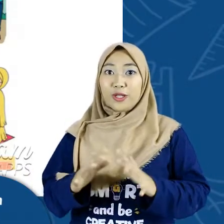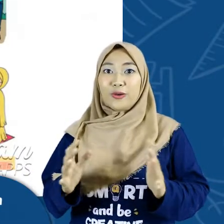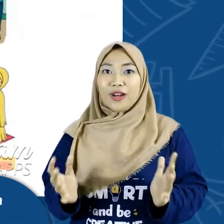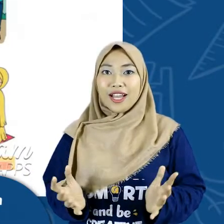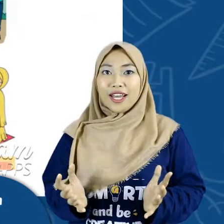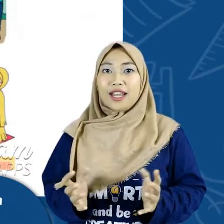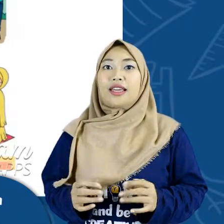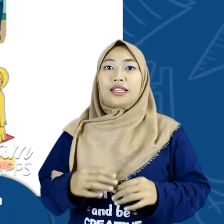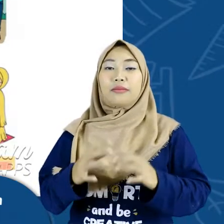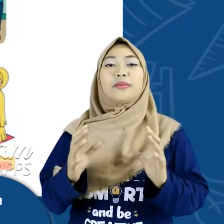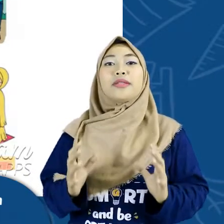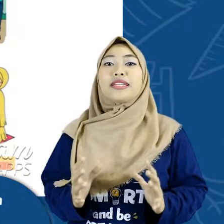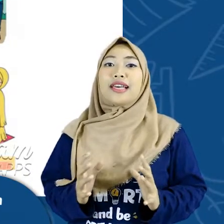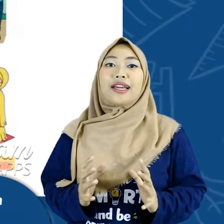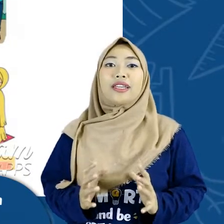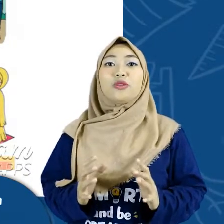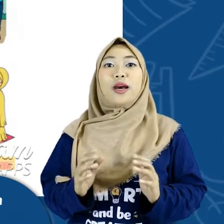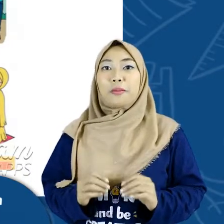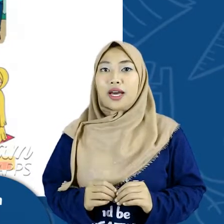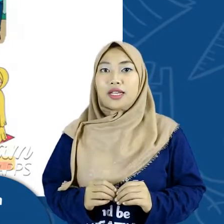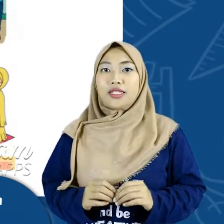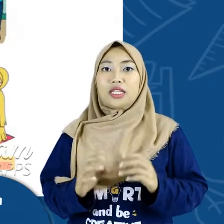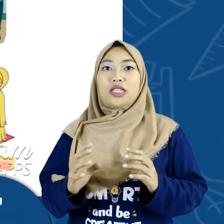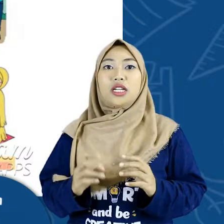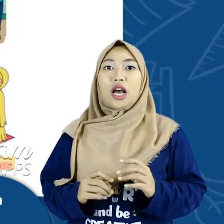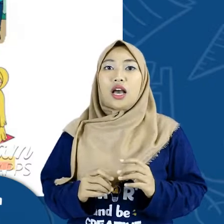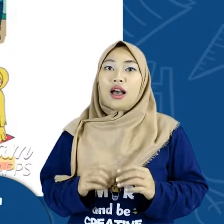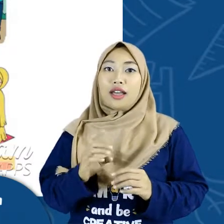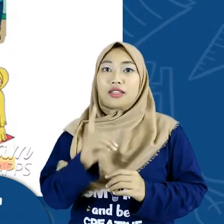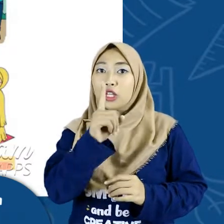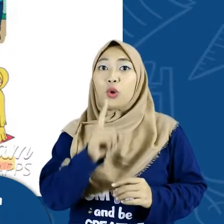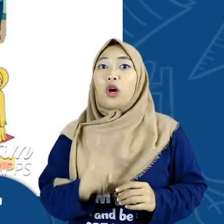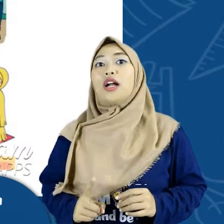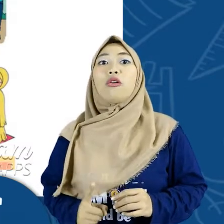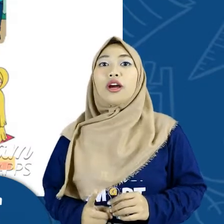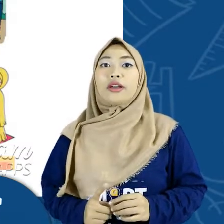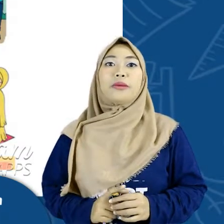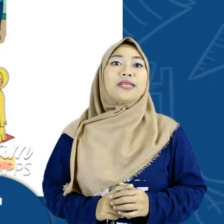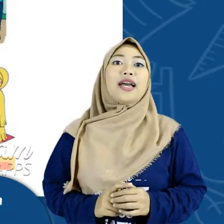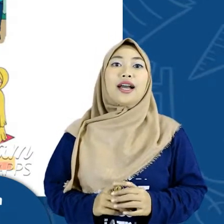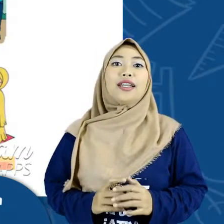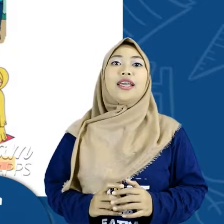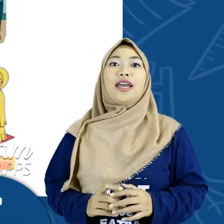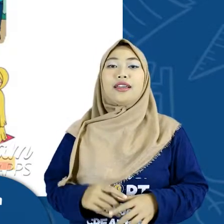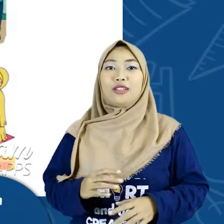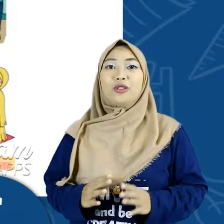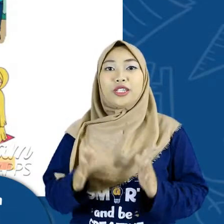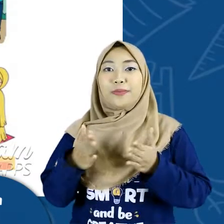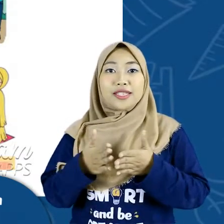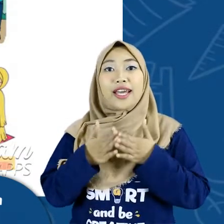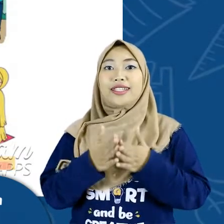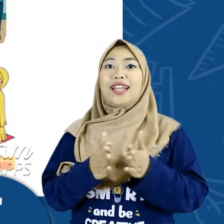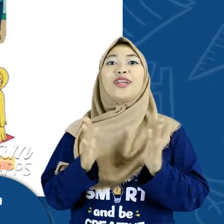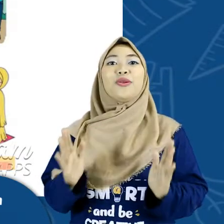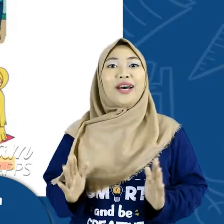satu lingkungan. Kita menyelesaikannya tuh bareng-bareng. Jadi enggak hanya satu orang doang yang memecahkannya gitu. Jadi